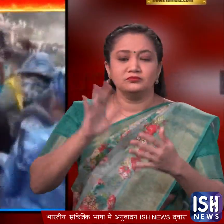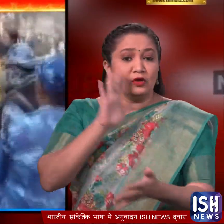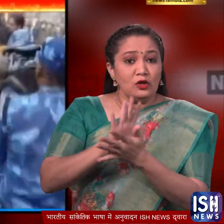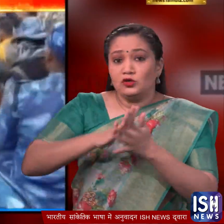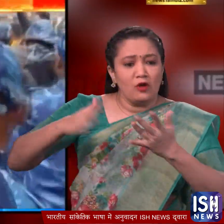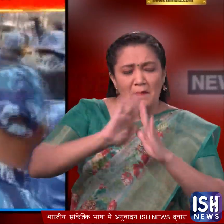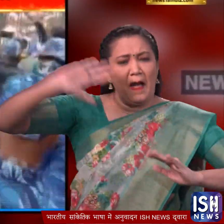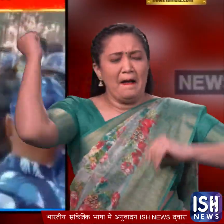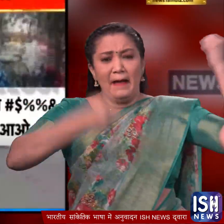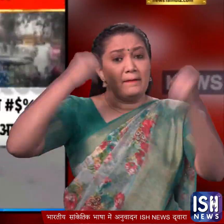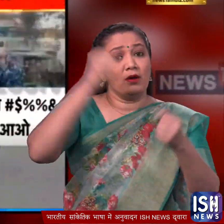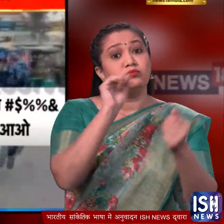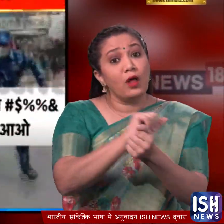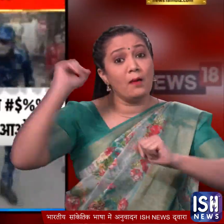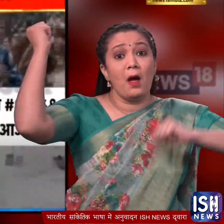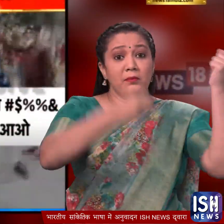तो कुछ किन्नरों ने उन पर हमला कर दिया।